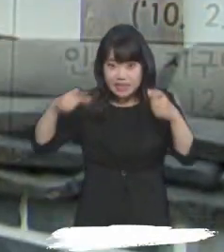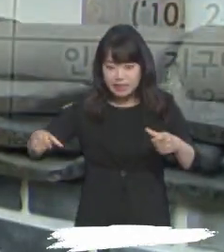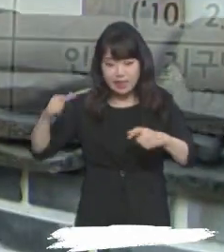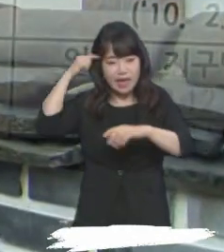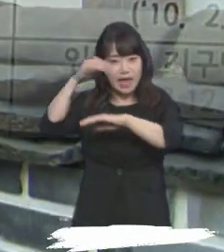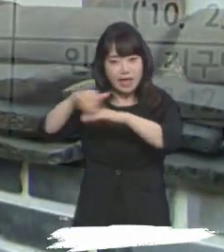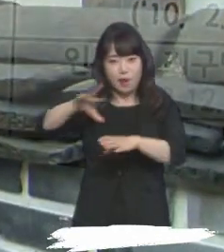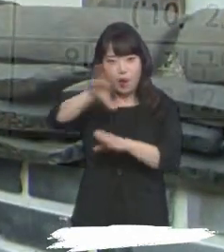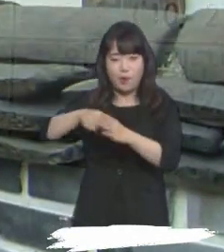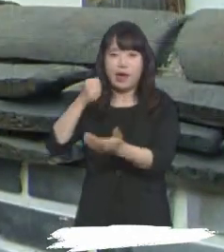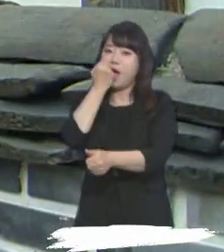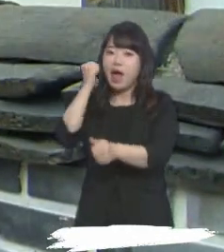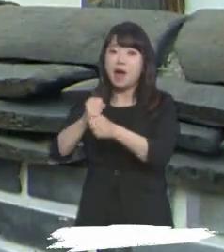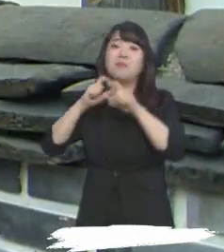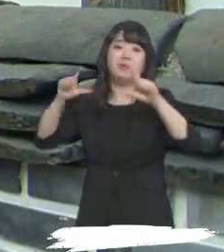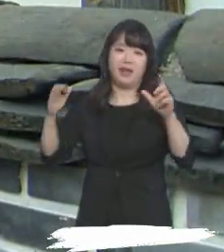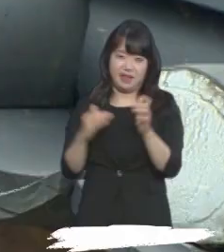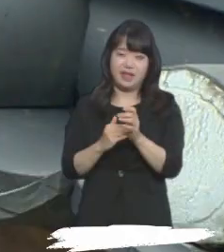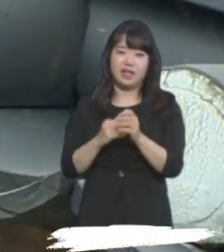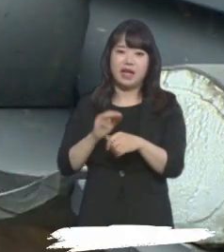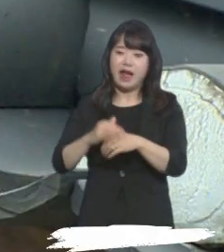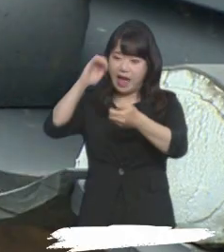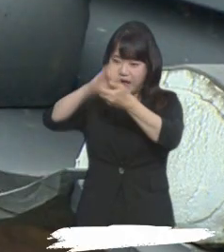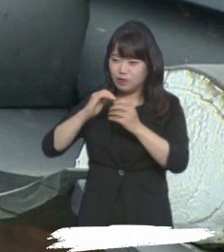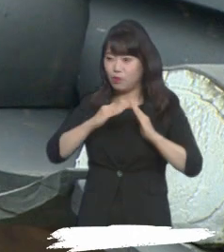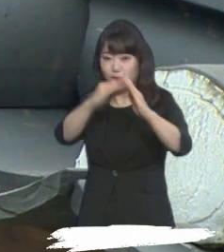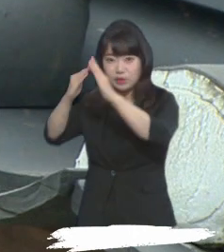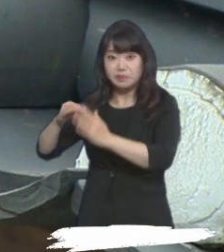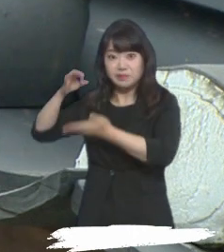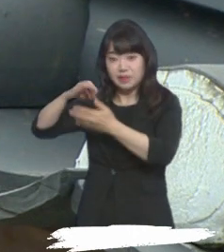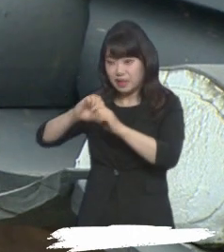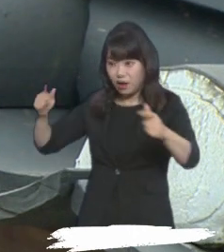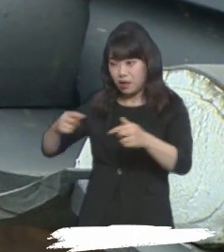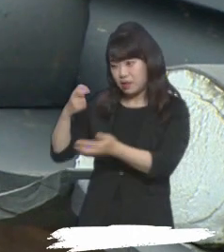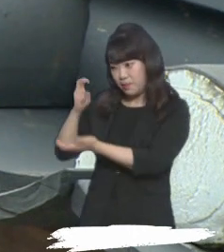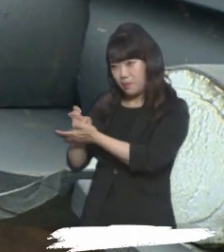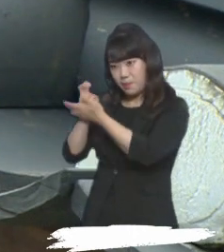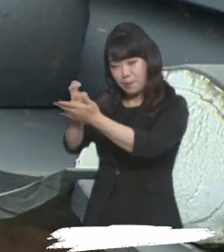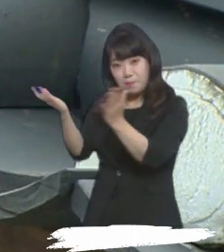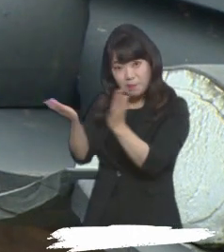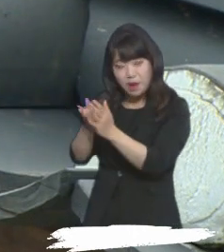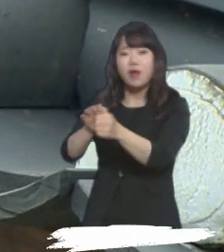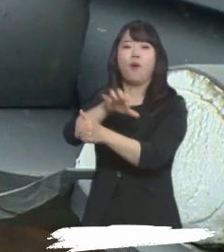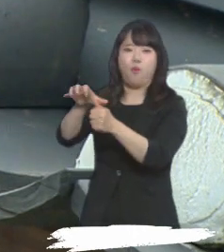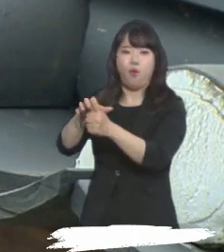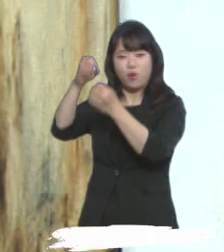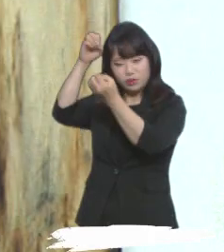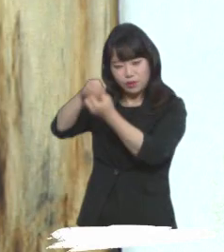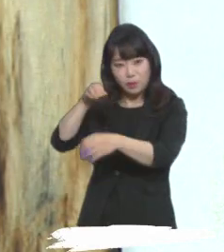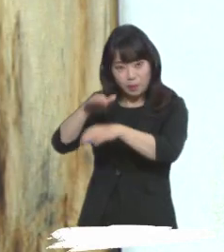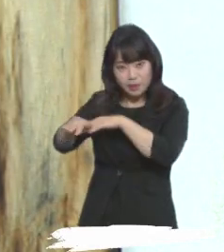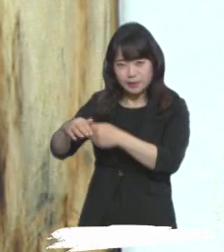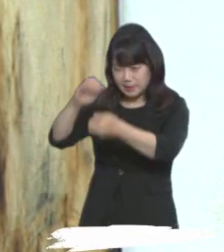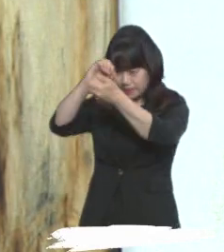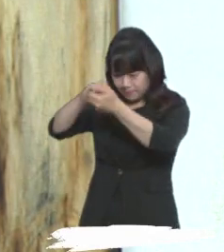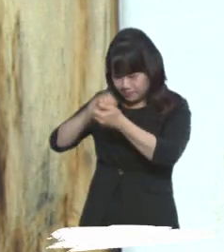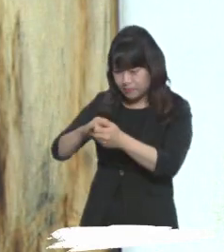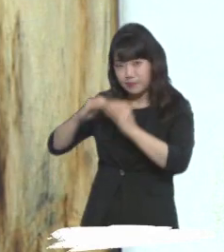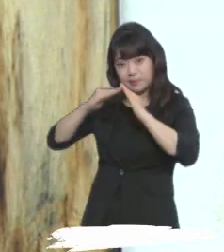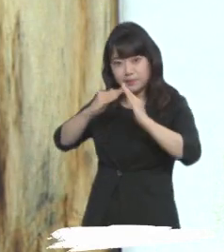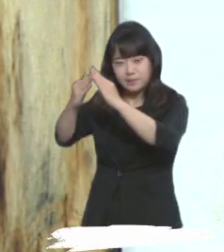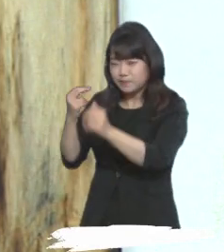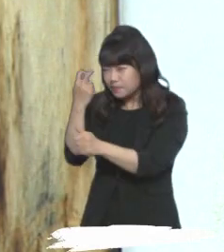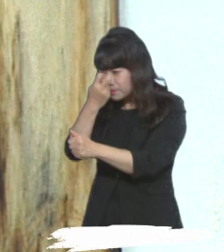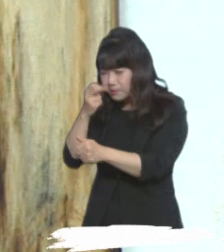단위 계획으로 지정했습니다. 한옥 등 건축 자산의 지능에 관한 법률을 근거로 전통 한옥을 체계적으로 관리하기